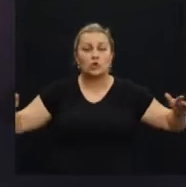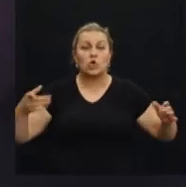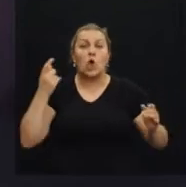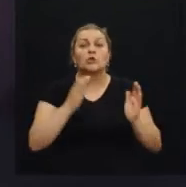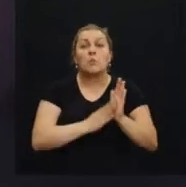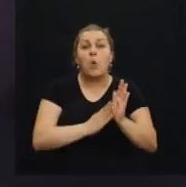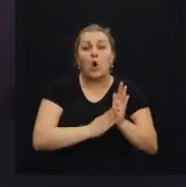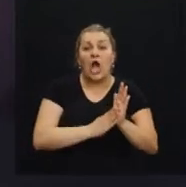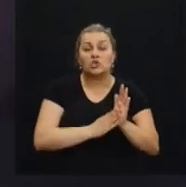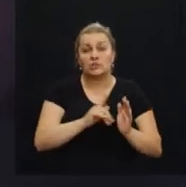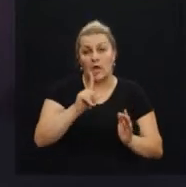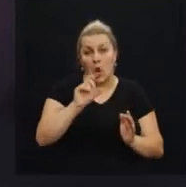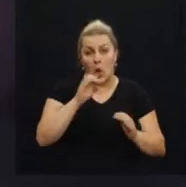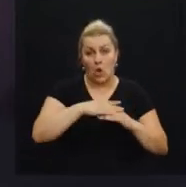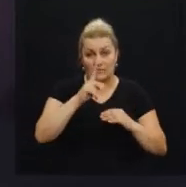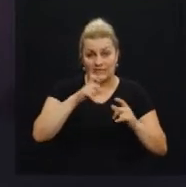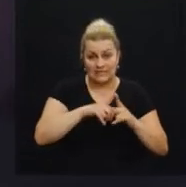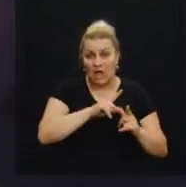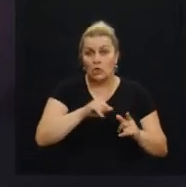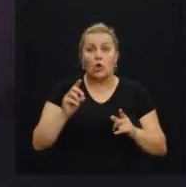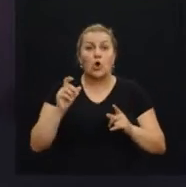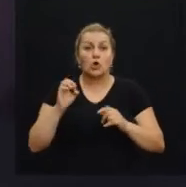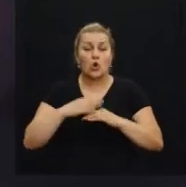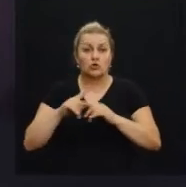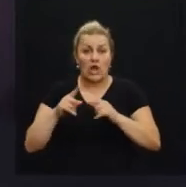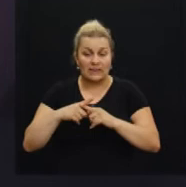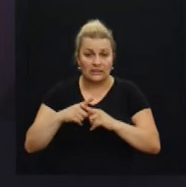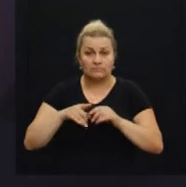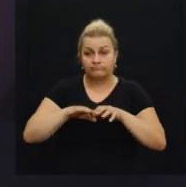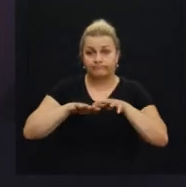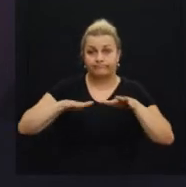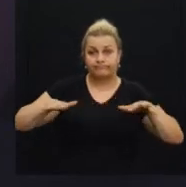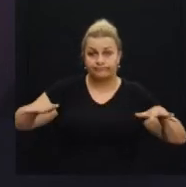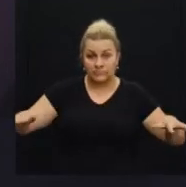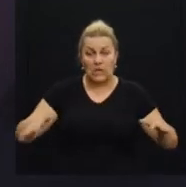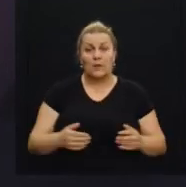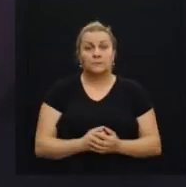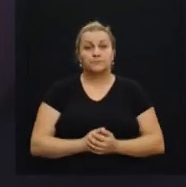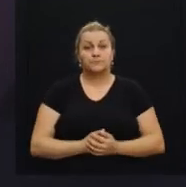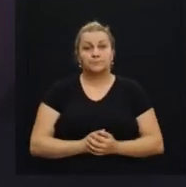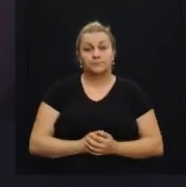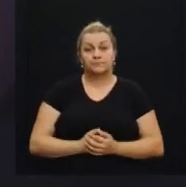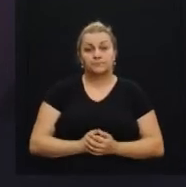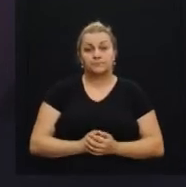u stvari od Lozice do Rožata. To je prostor, ono, a mi smo došli